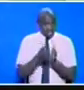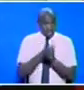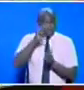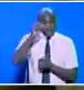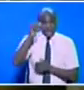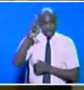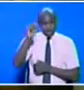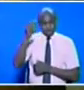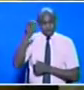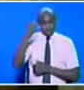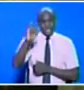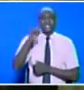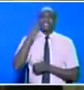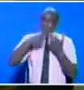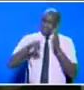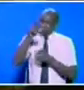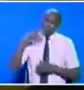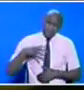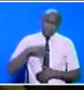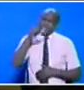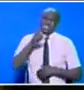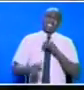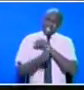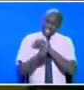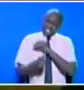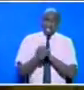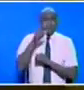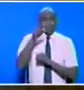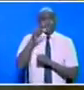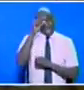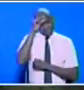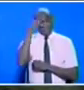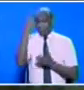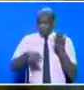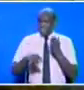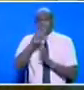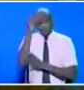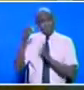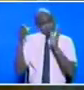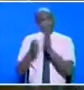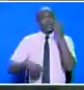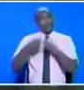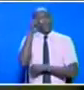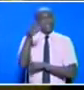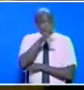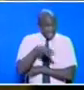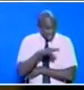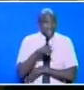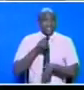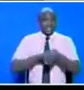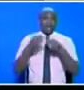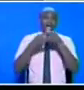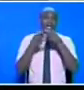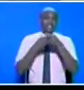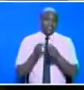Marushoni waliwatahadharisha wenyeji kuwa ni hatari kukaa nje ya serikali, wakiamini kuwa Jubilee itanyakua ushindi katika uchaguzi wa Agosti